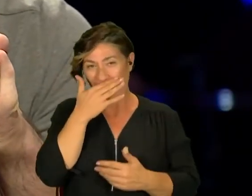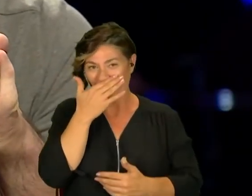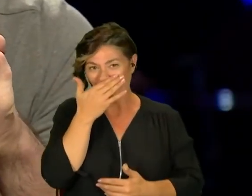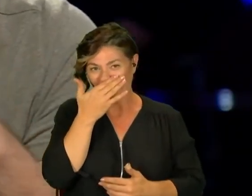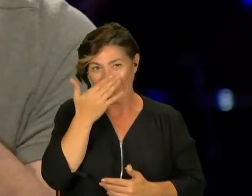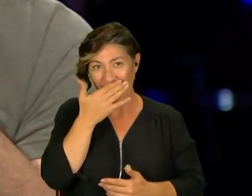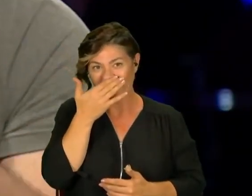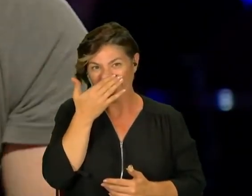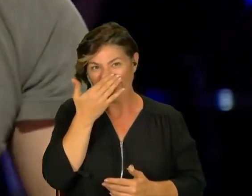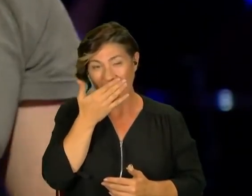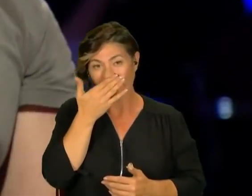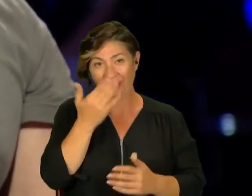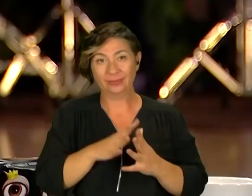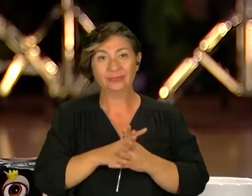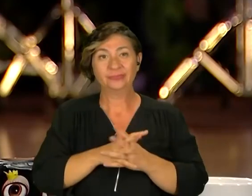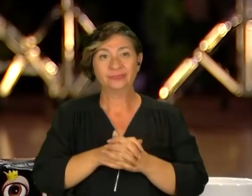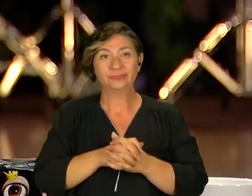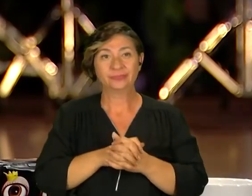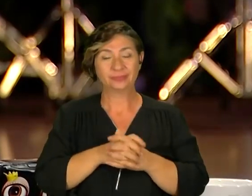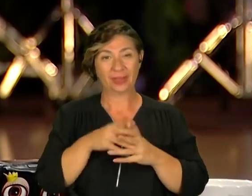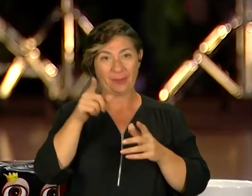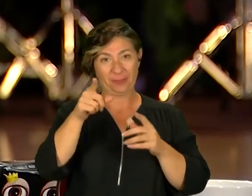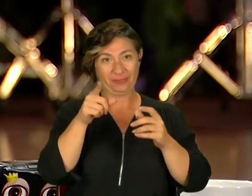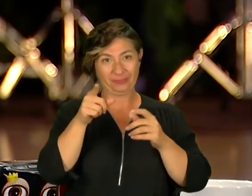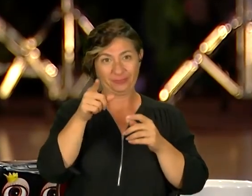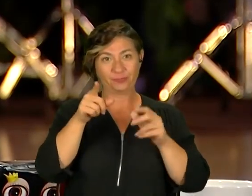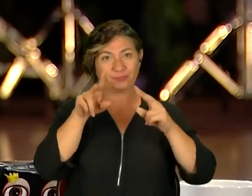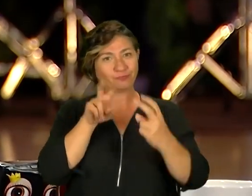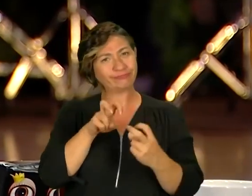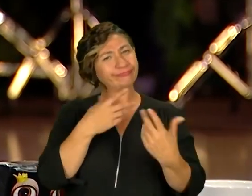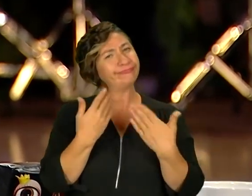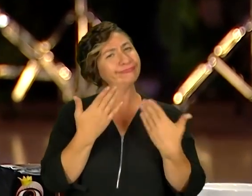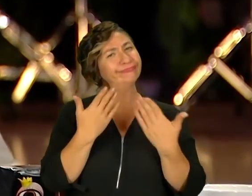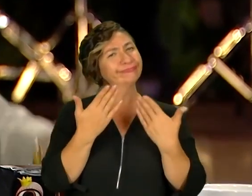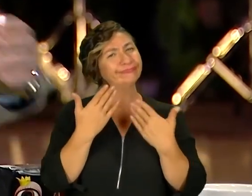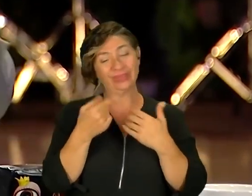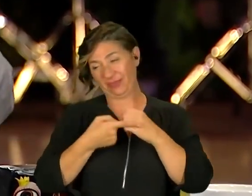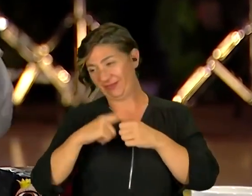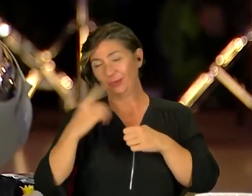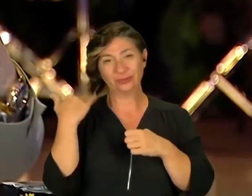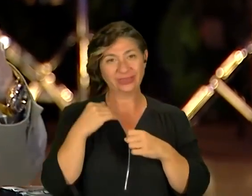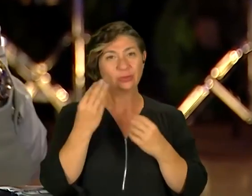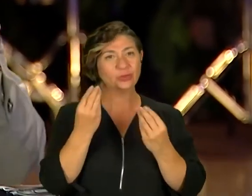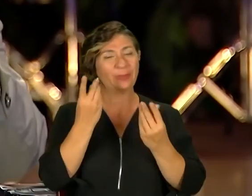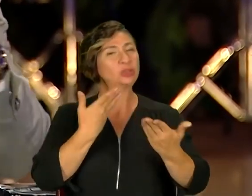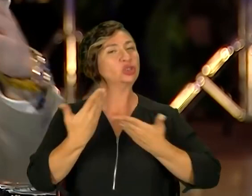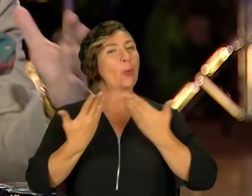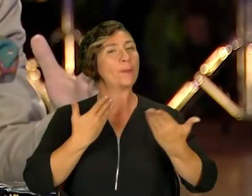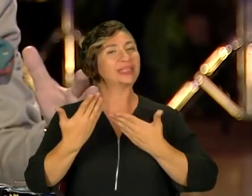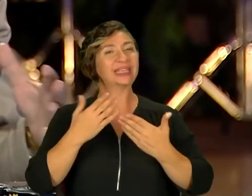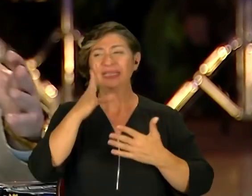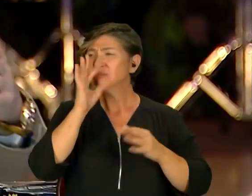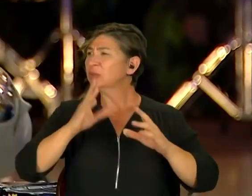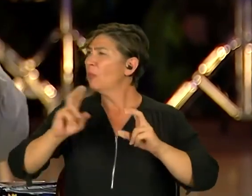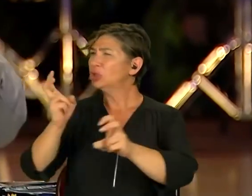Şimdi biz Berk'le tabii burada otururken güzel bir konuşmaydı. Yani